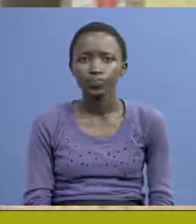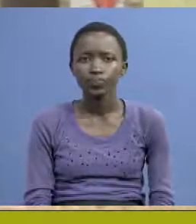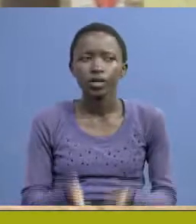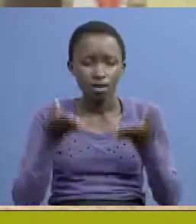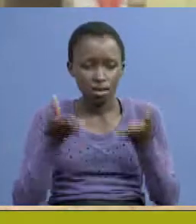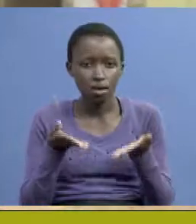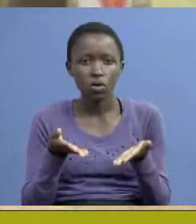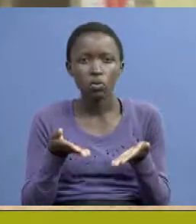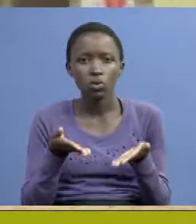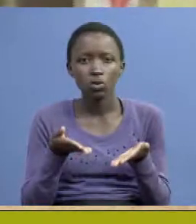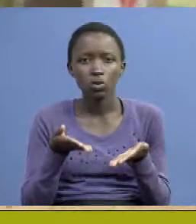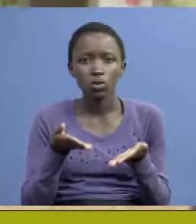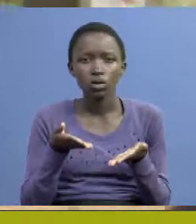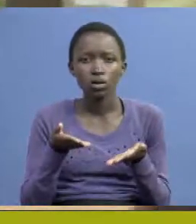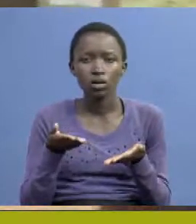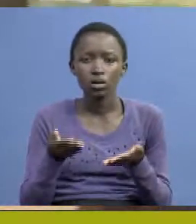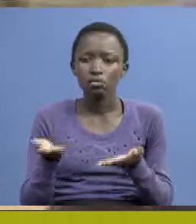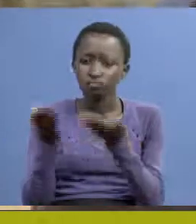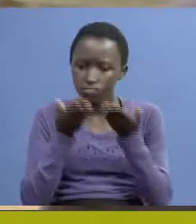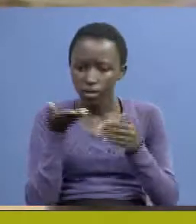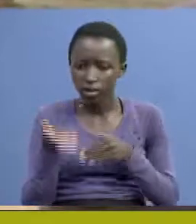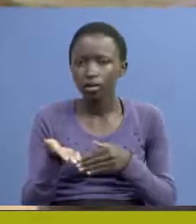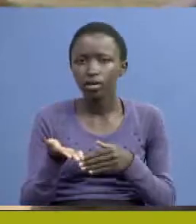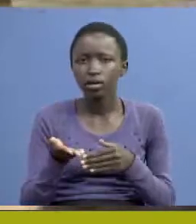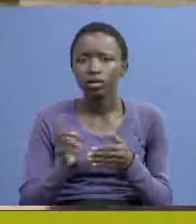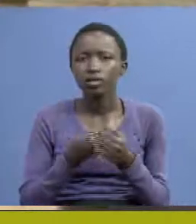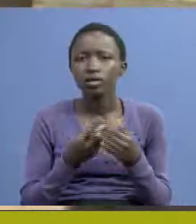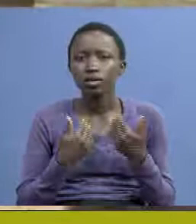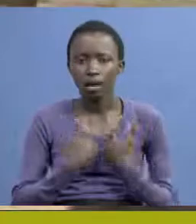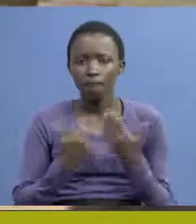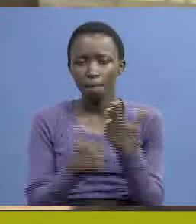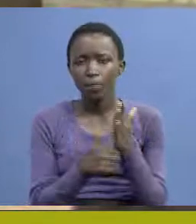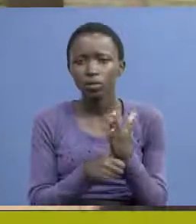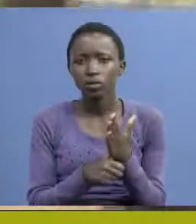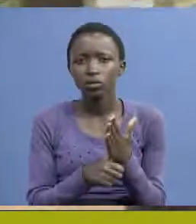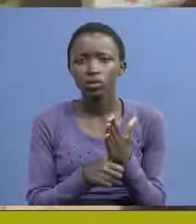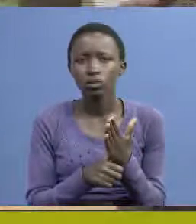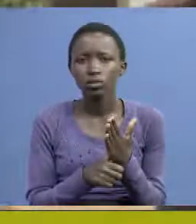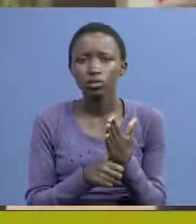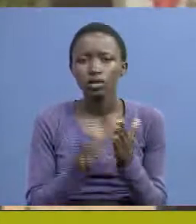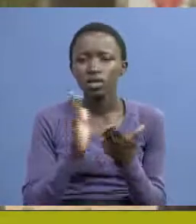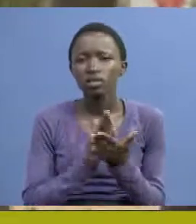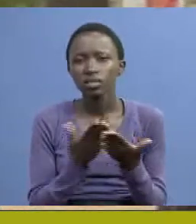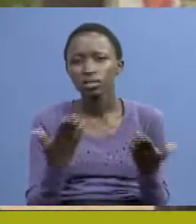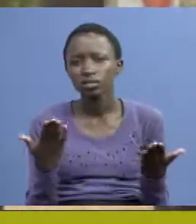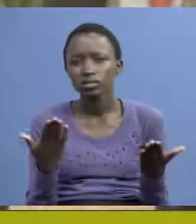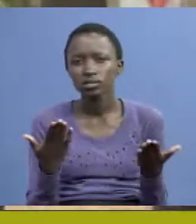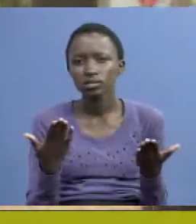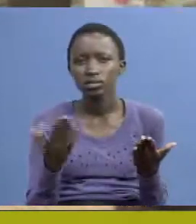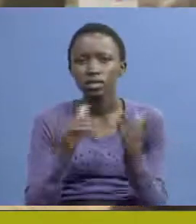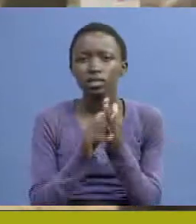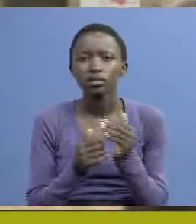Na sasa hatukuwaleta hapa ili muje kuchokorana na kufanya na kutia mambo ambaye